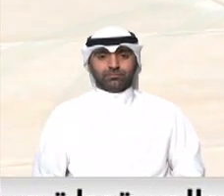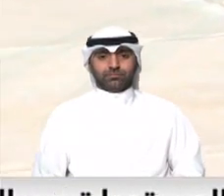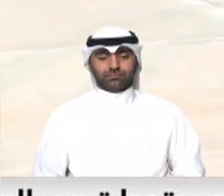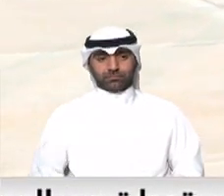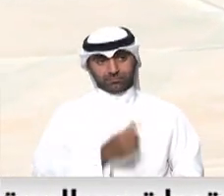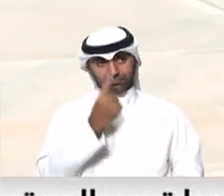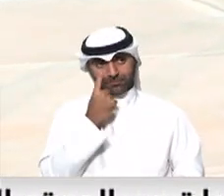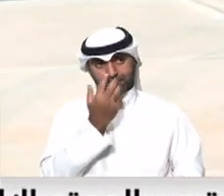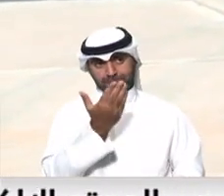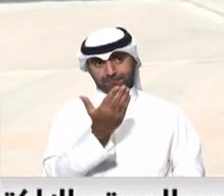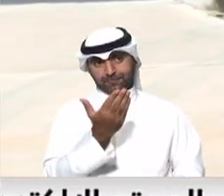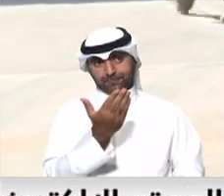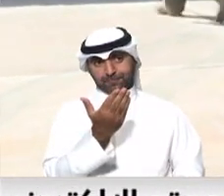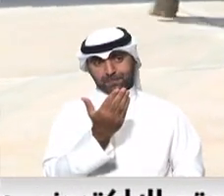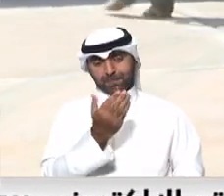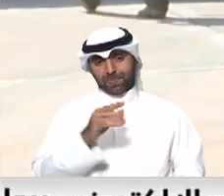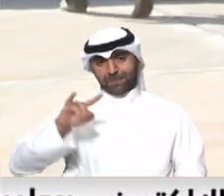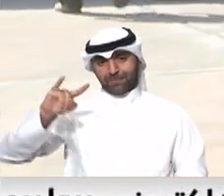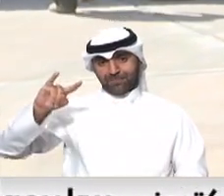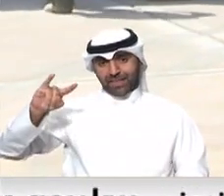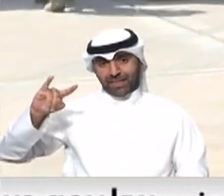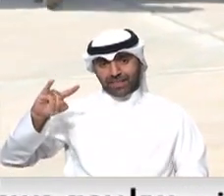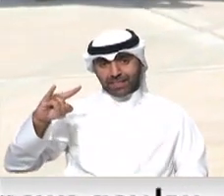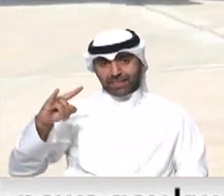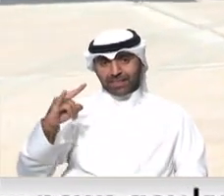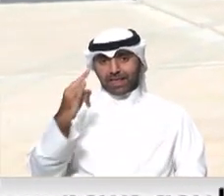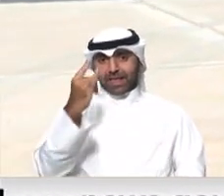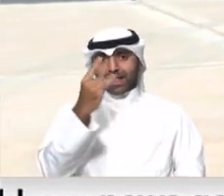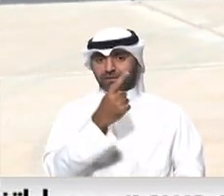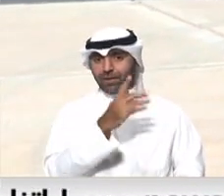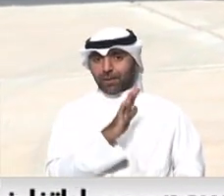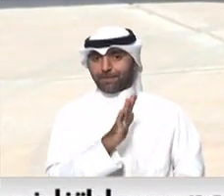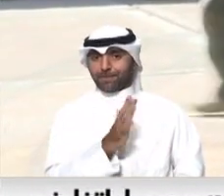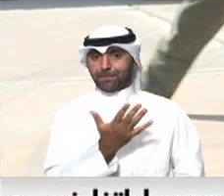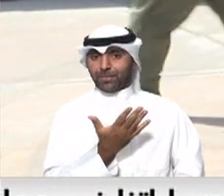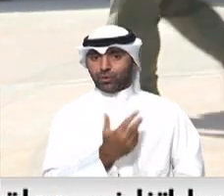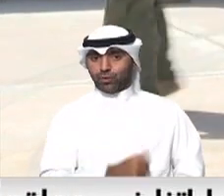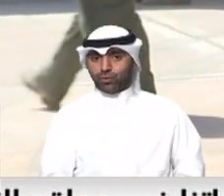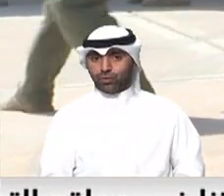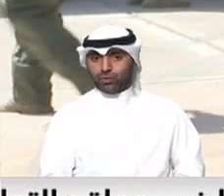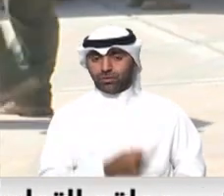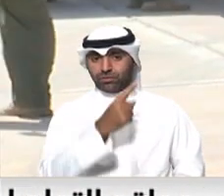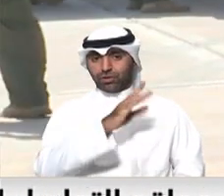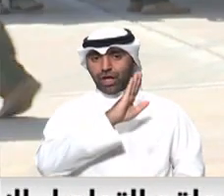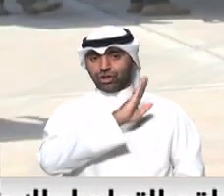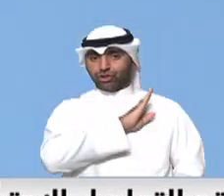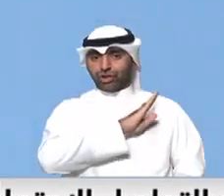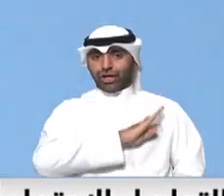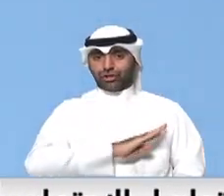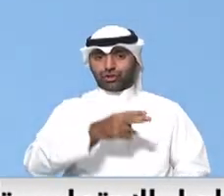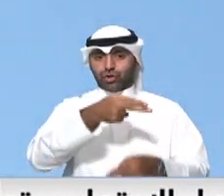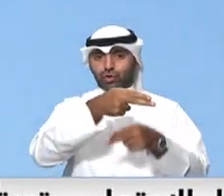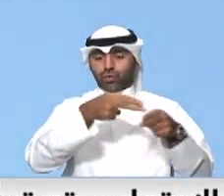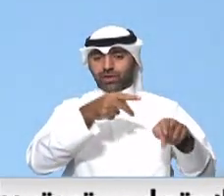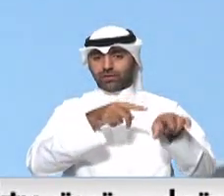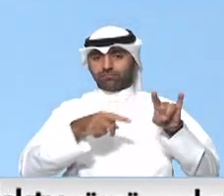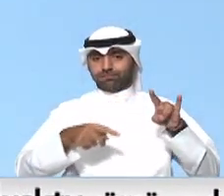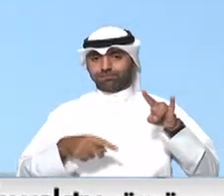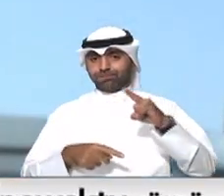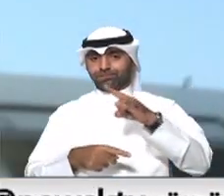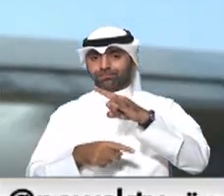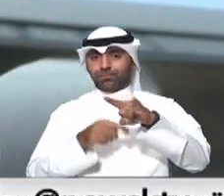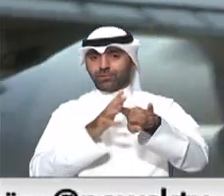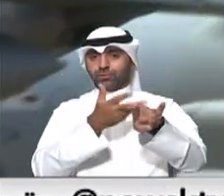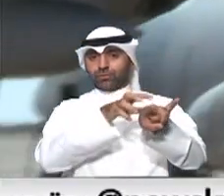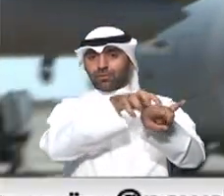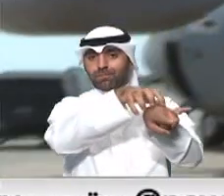الجسر الجوي الكويتي الإغاثي مستمر للأشقاء في دولة ليبيا بتوجيهات سامية من القيادة الرشيدة التي تمد